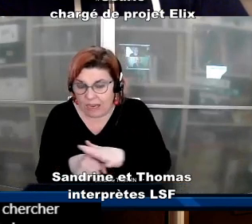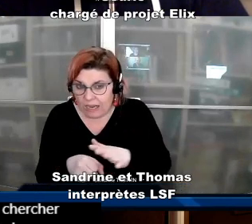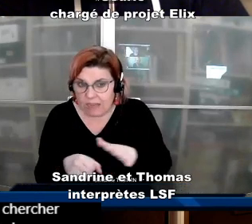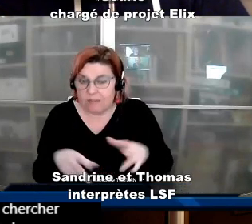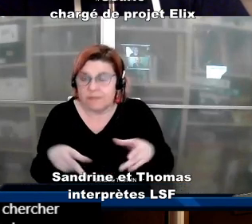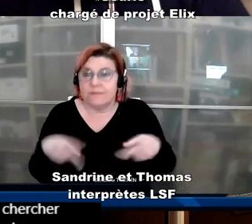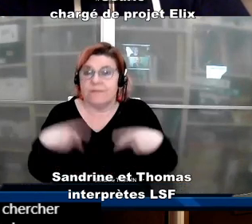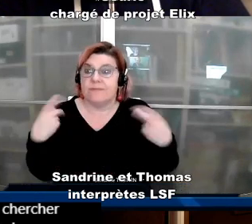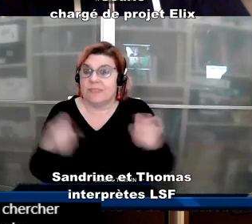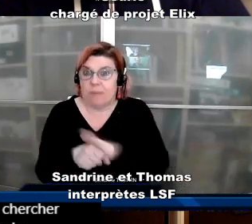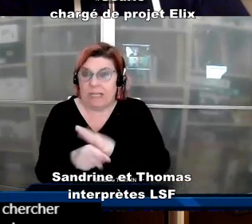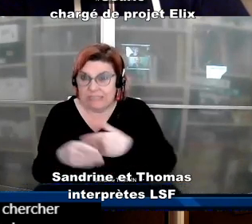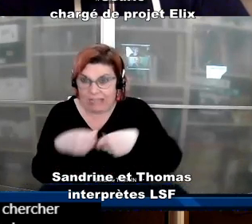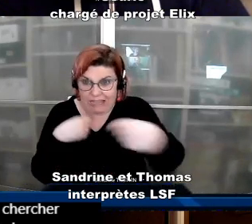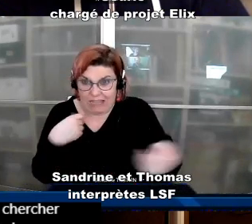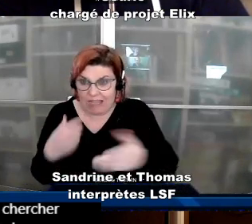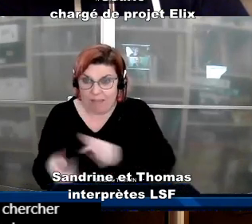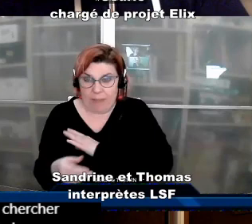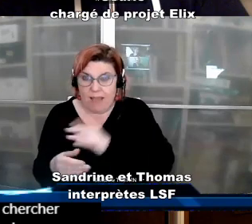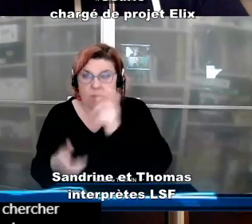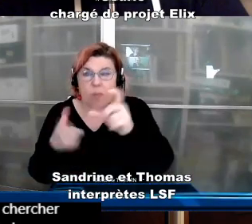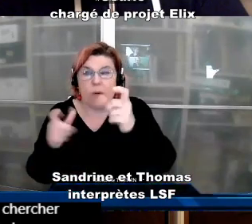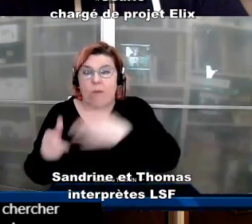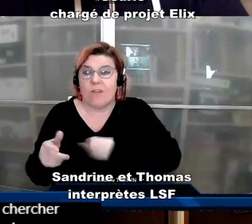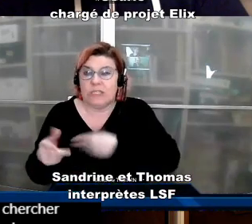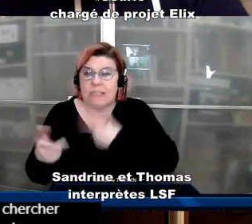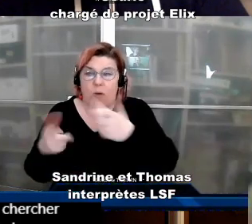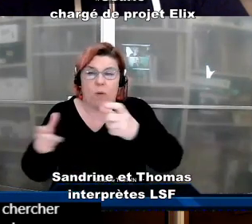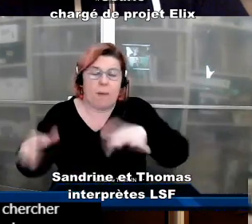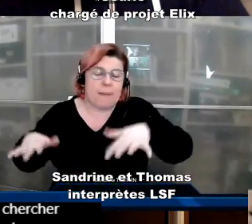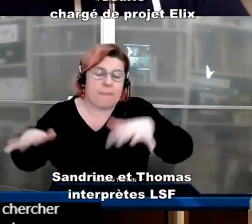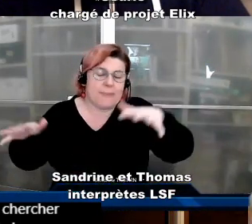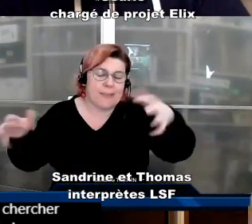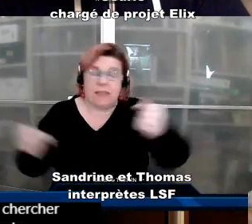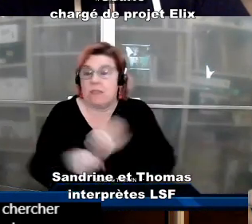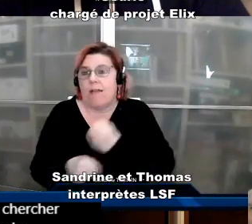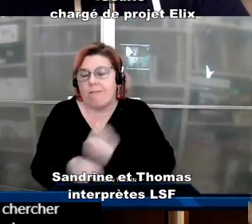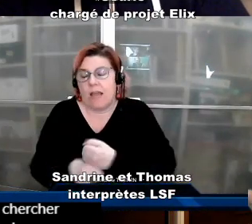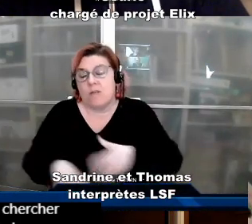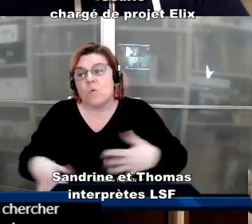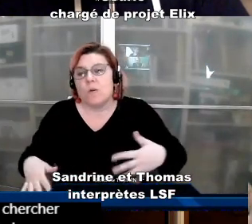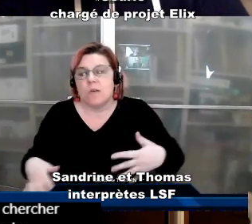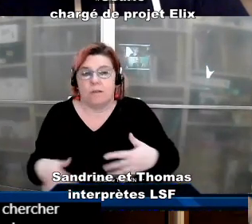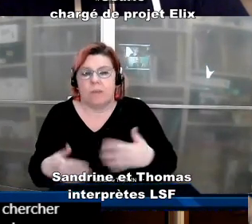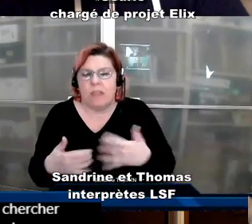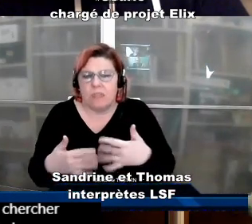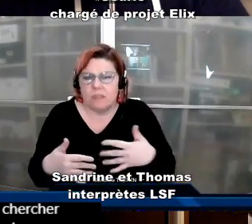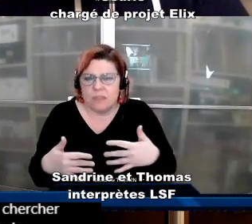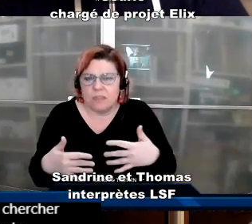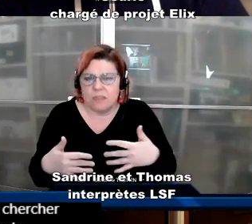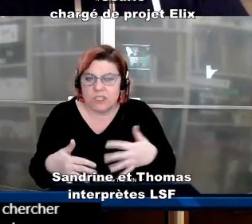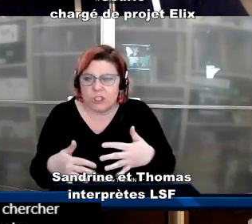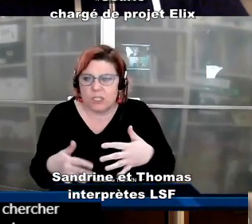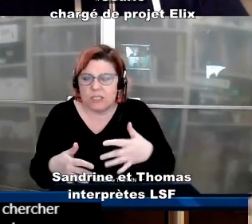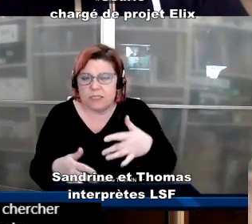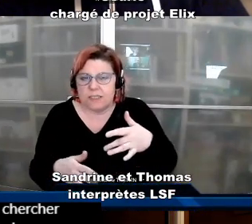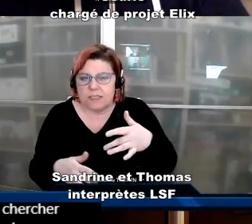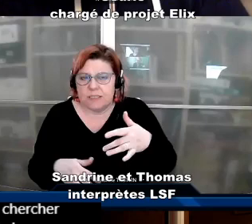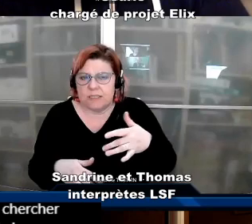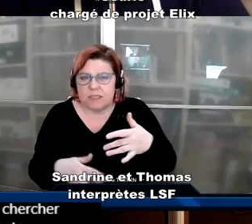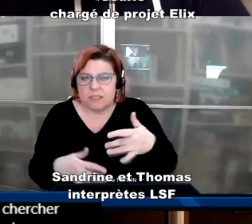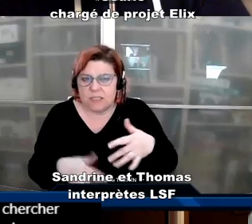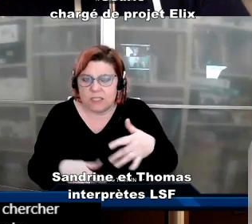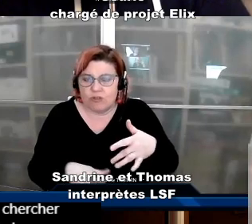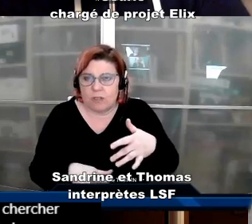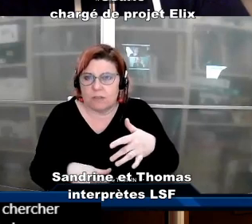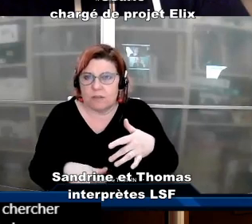française, c'est un travail qui est colossal. Déjà sur le site il y a marqué 15 000 et quelques signes, c'est faux, il y en a beaucoup plus en fait,